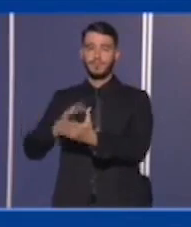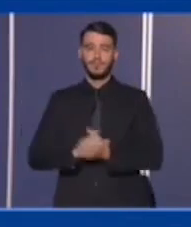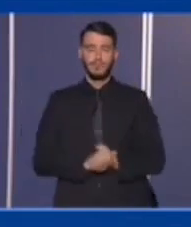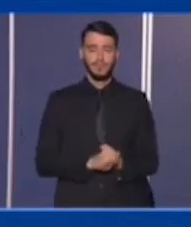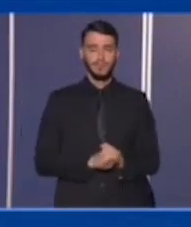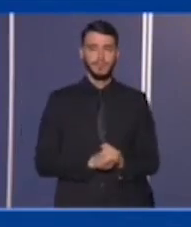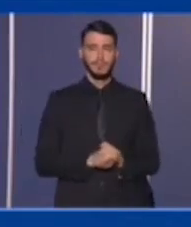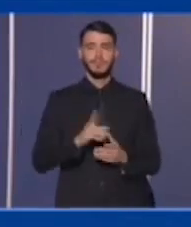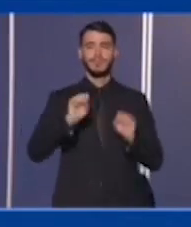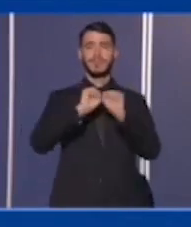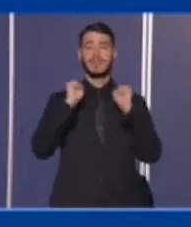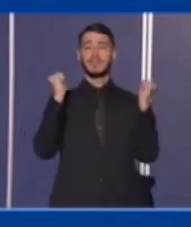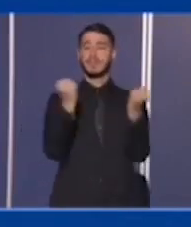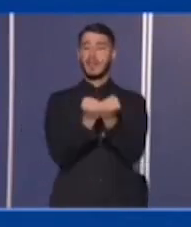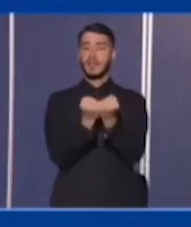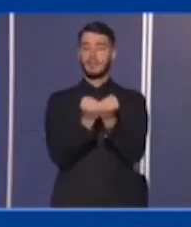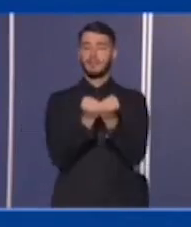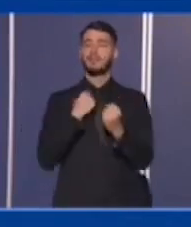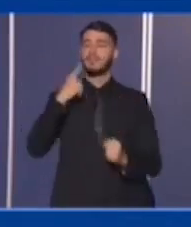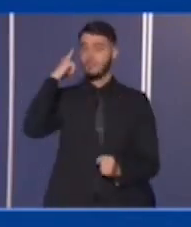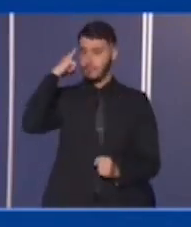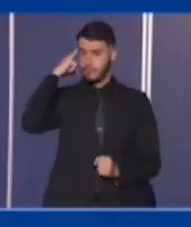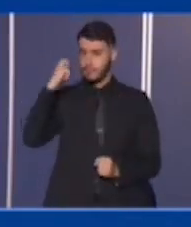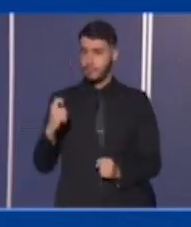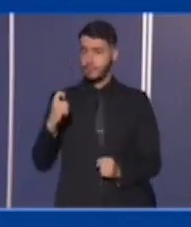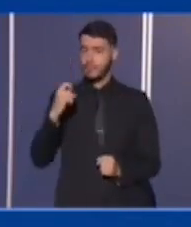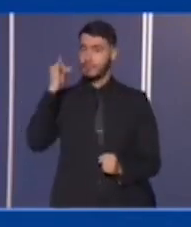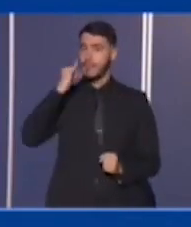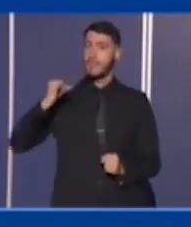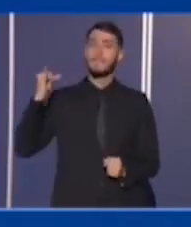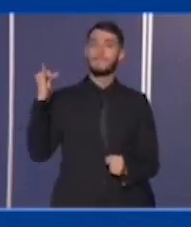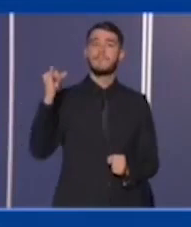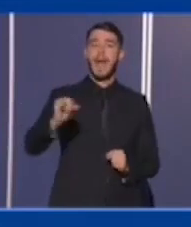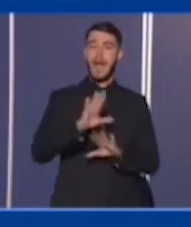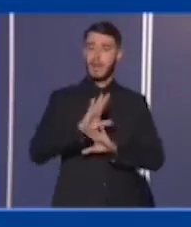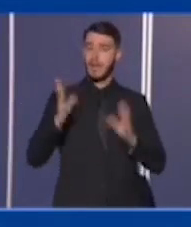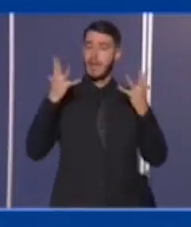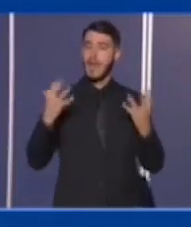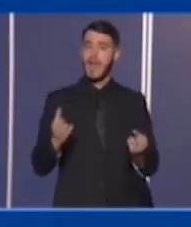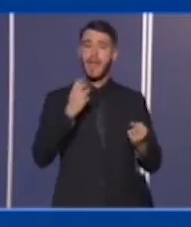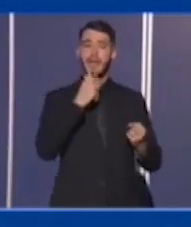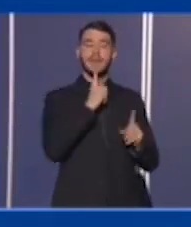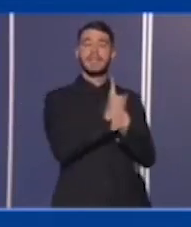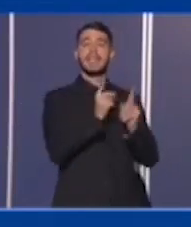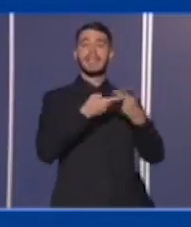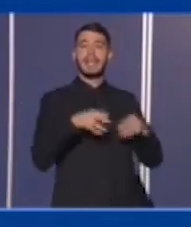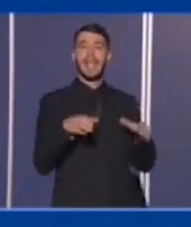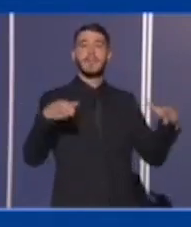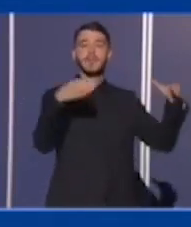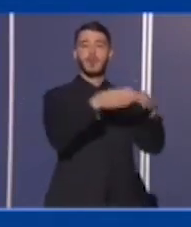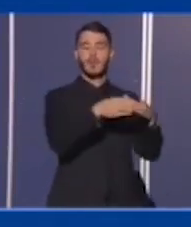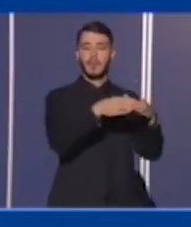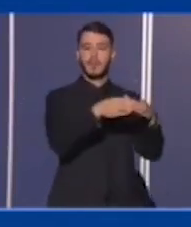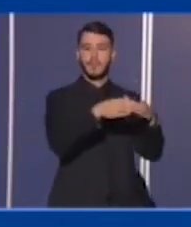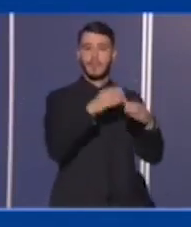Το συνέδριο, όπως γνωρίζουμε, είναι βάσει του καταστατικού το ανώτατο συλλογικό όργανο. Γι' αυτό το λόγο θα ήθελα να σας πω δύο